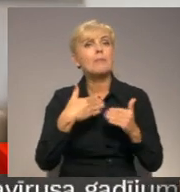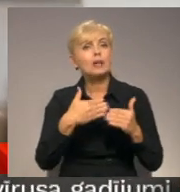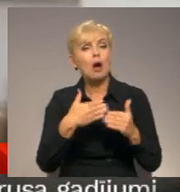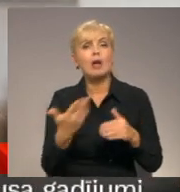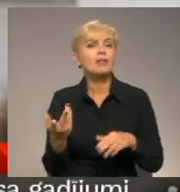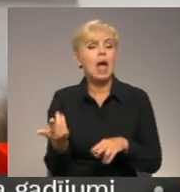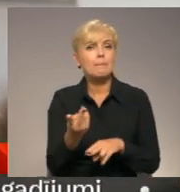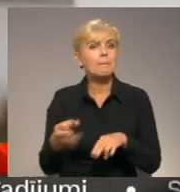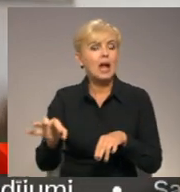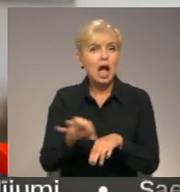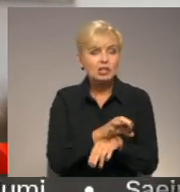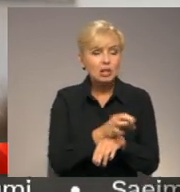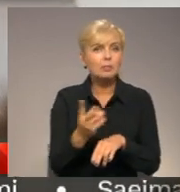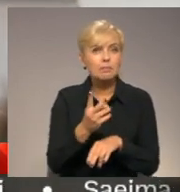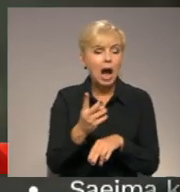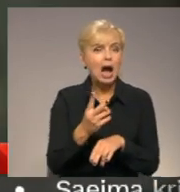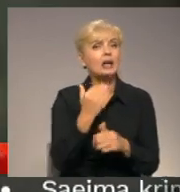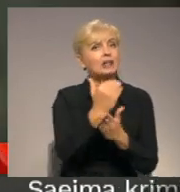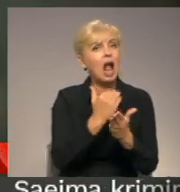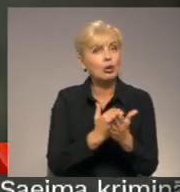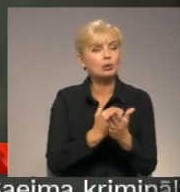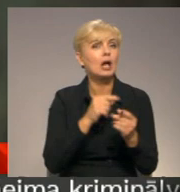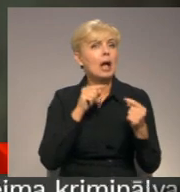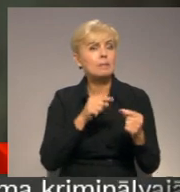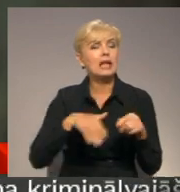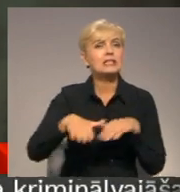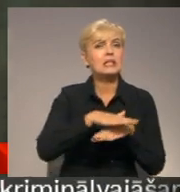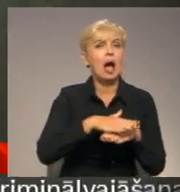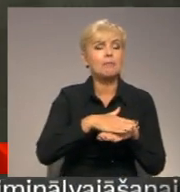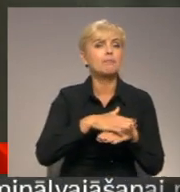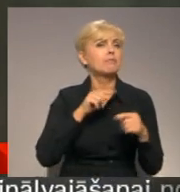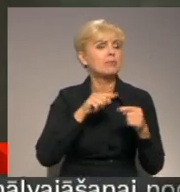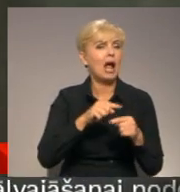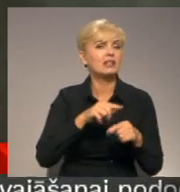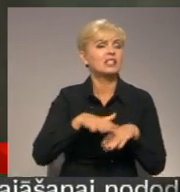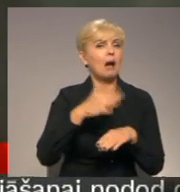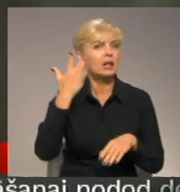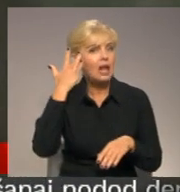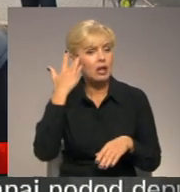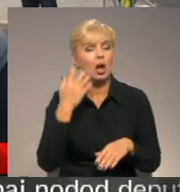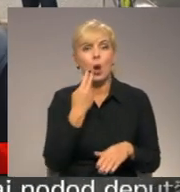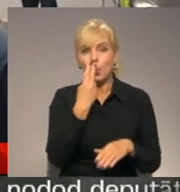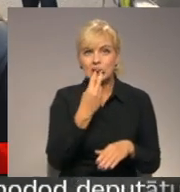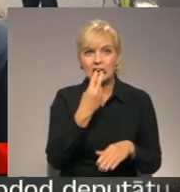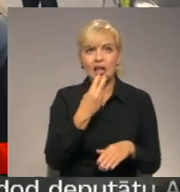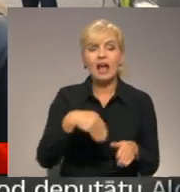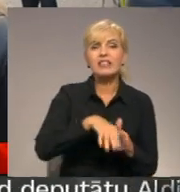neprecētu pāru kopdzīves regulācijai, kas ir pretēji lielas sabiedrības daļas viedoklim, uzsver piketa dalībnieki.